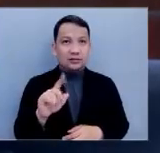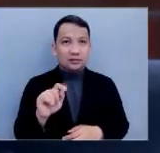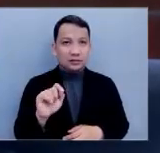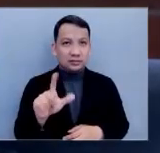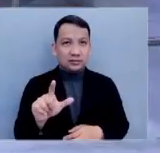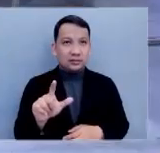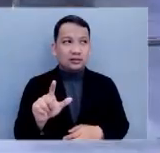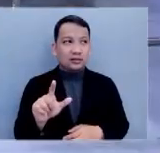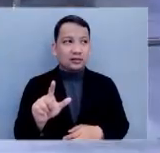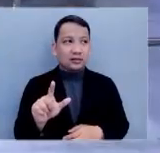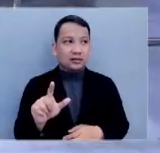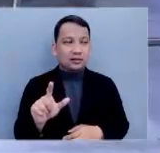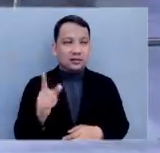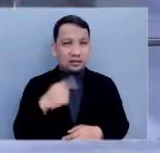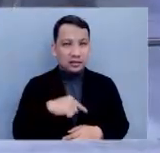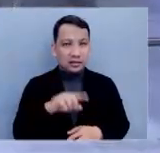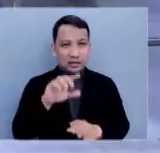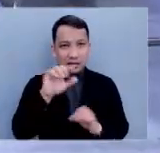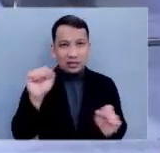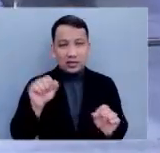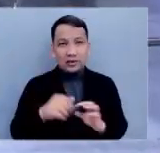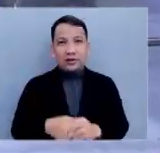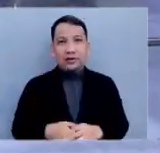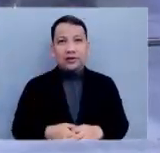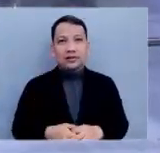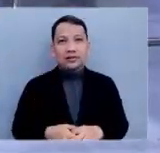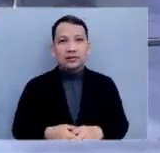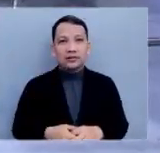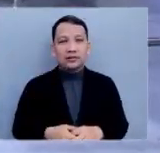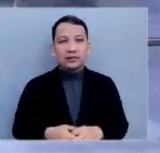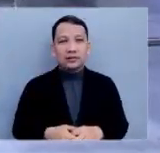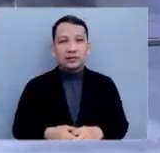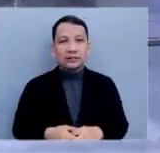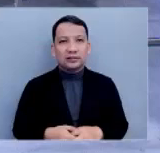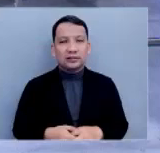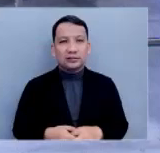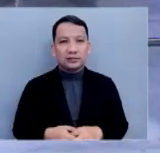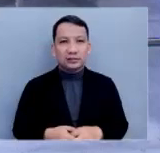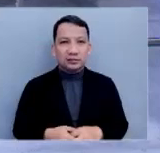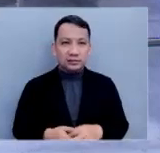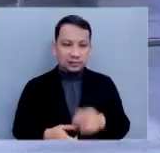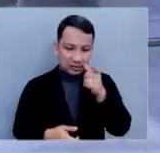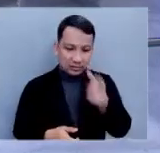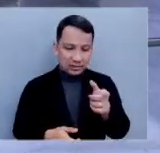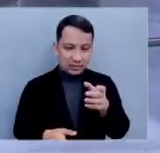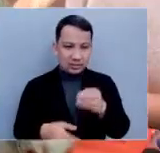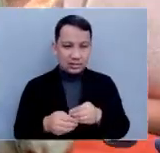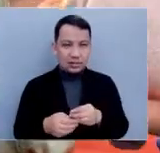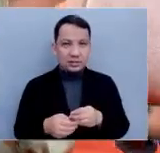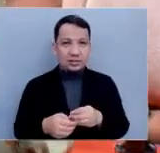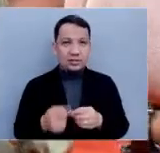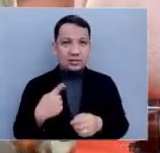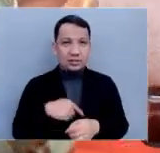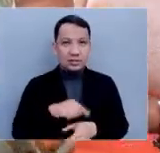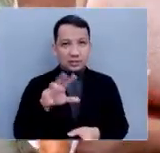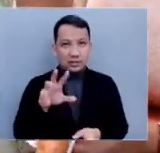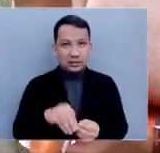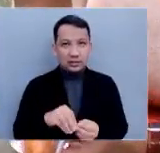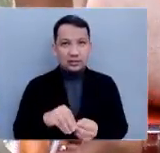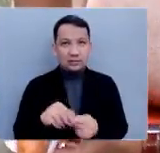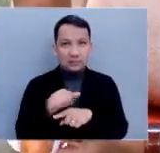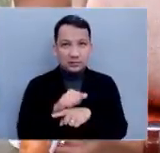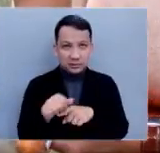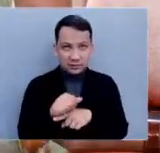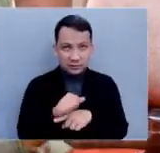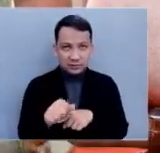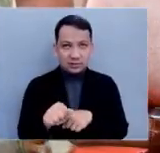Doc? Sige. Nakaka-relate ako kasi dati, minsan puyat ako nag-aaral ako eh. Tapos kailangan ko mag-training o may laro